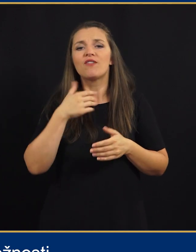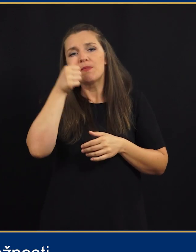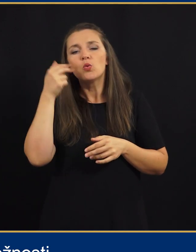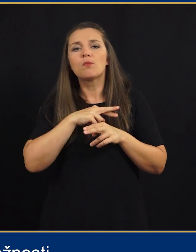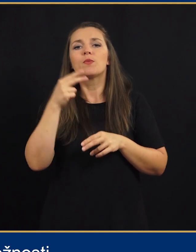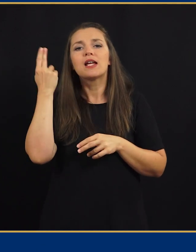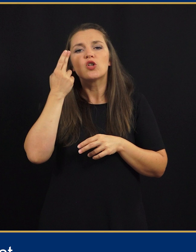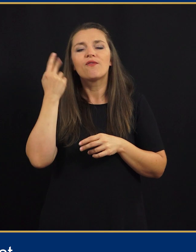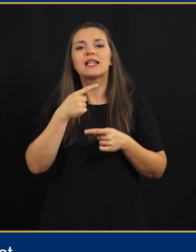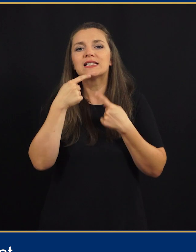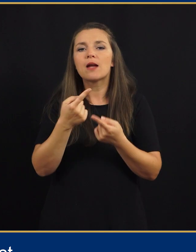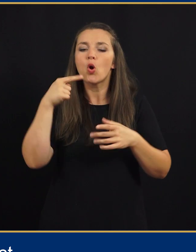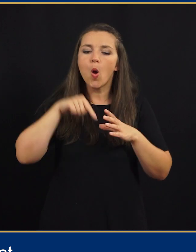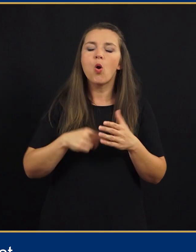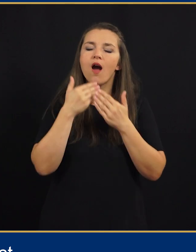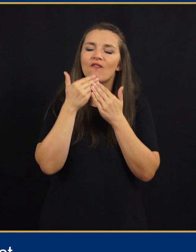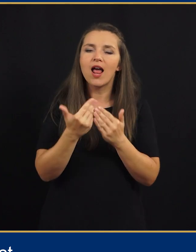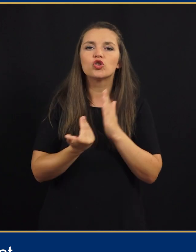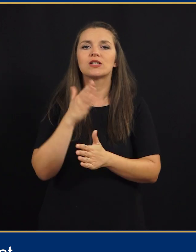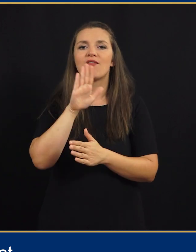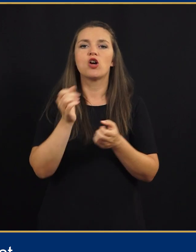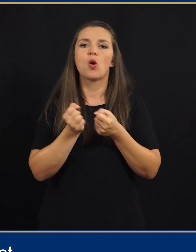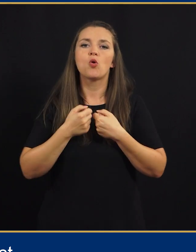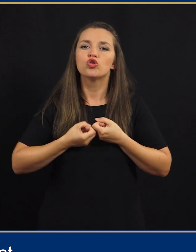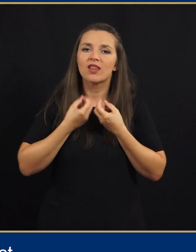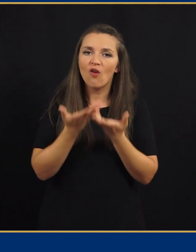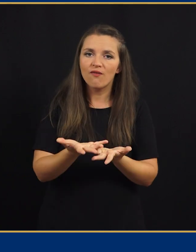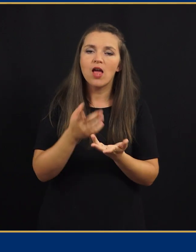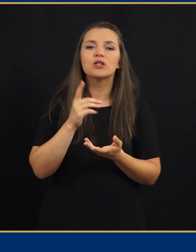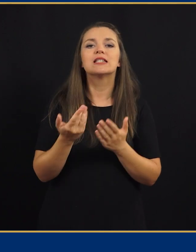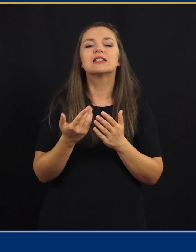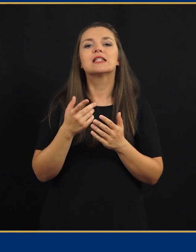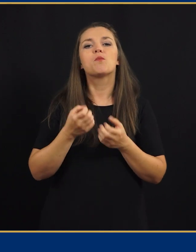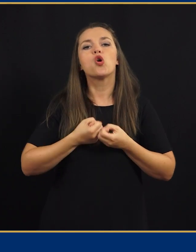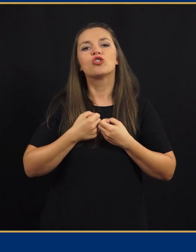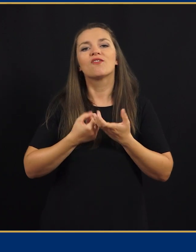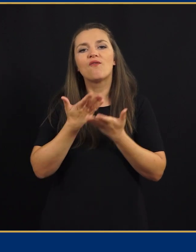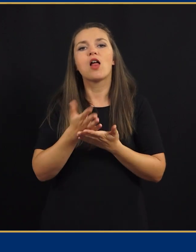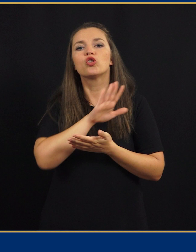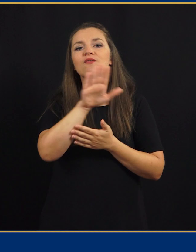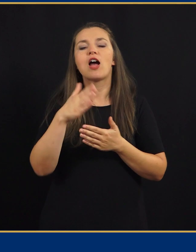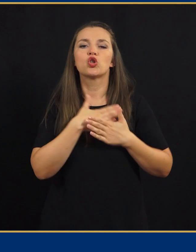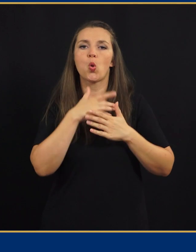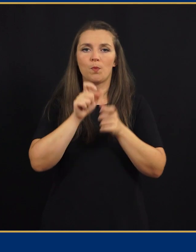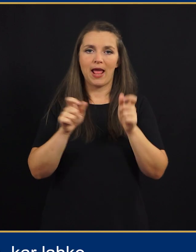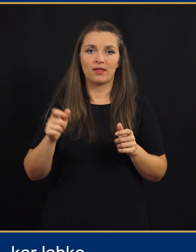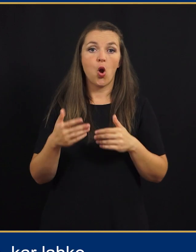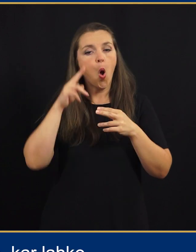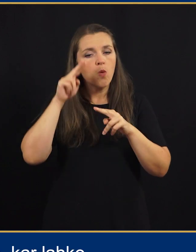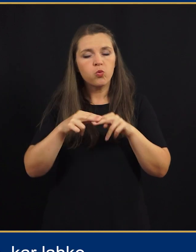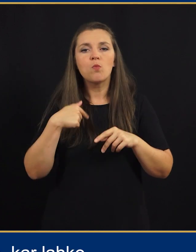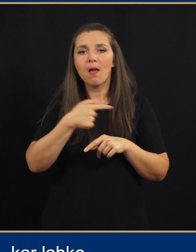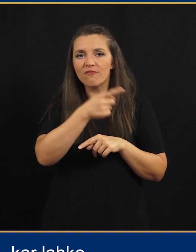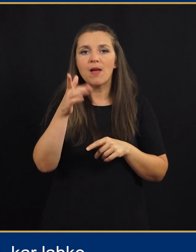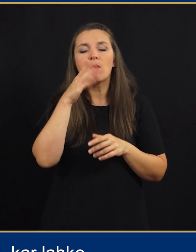Republike Slovenije izrazim globoko hvaležnost za vašo požrtvovalnost in za požrtvovalnost vaših ljubljenih. Obljubljam